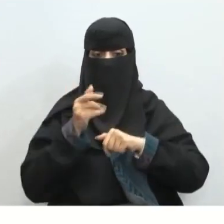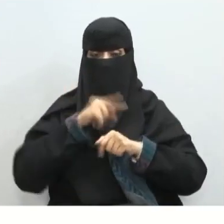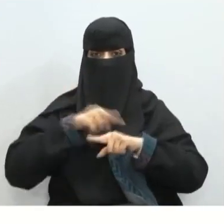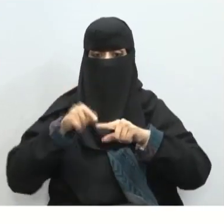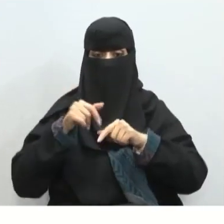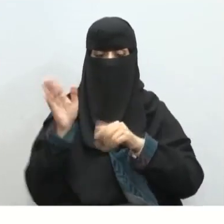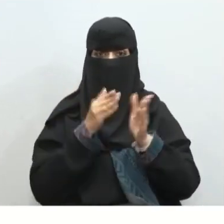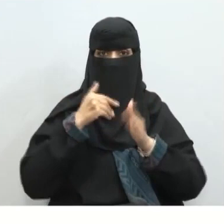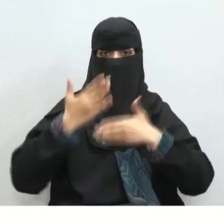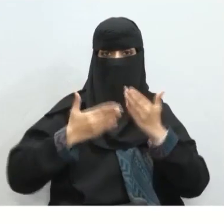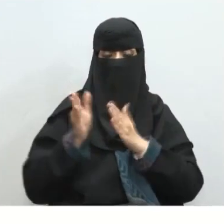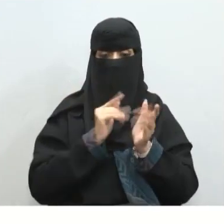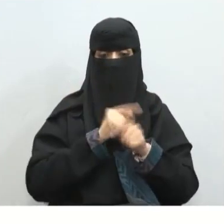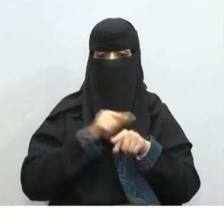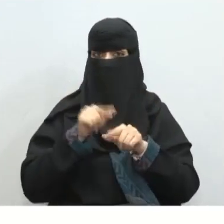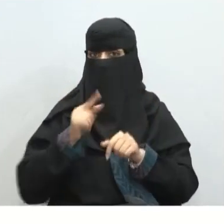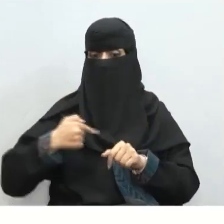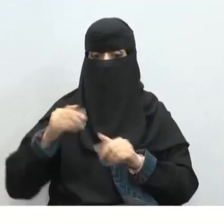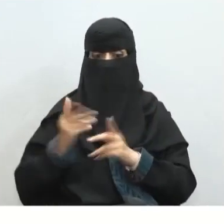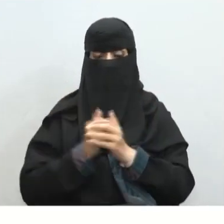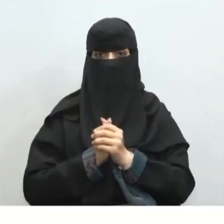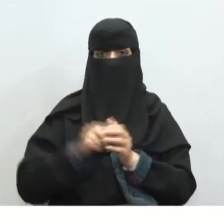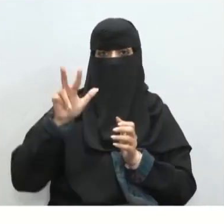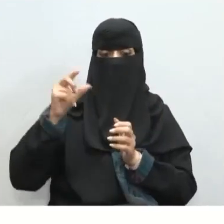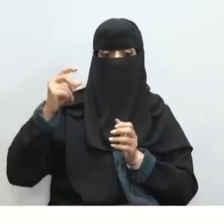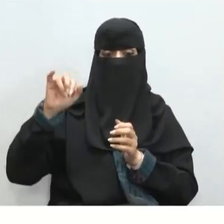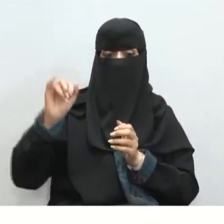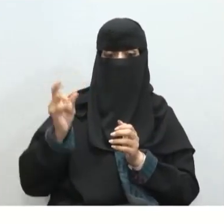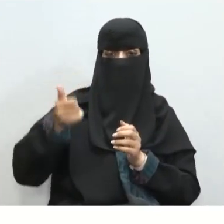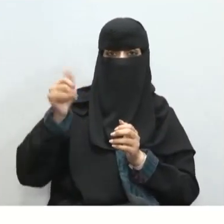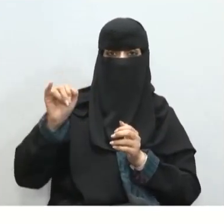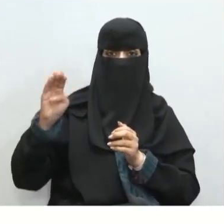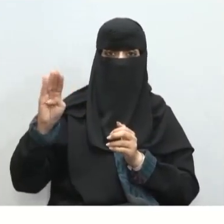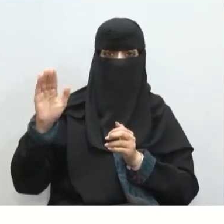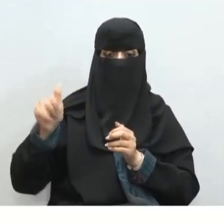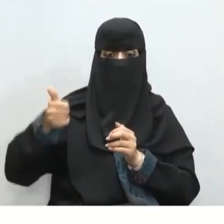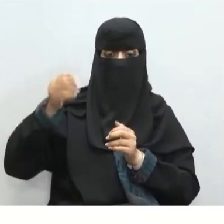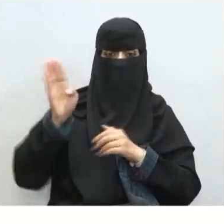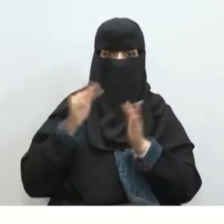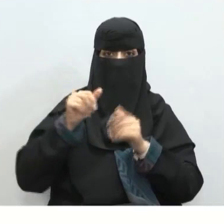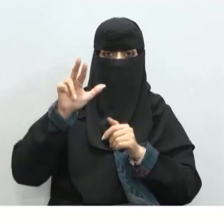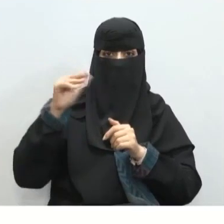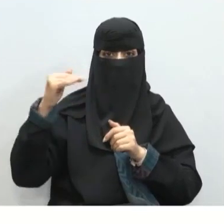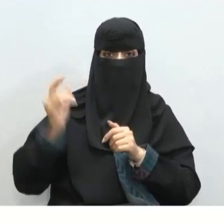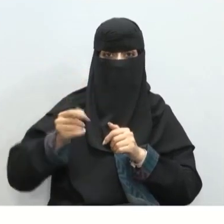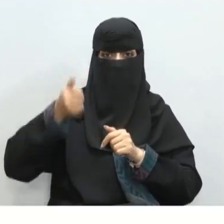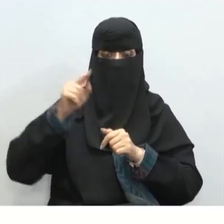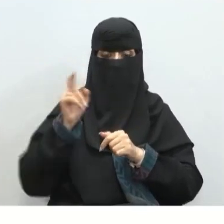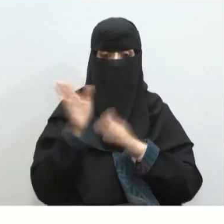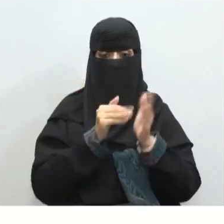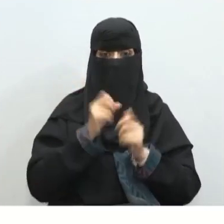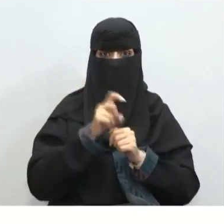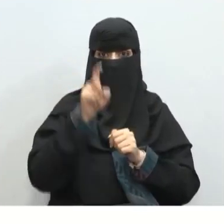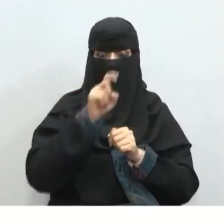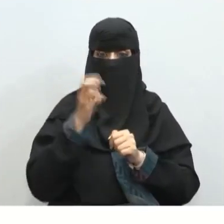شكل الى اخر نسميها الديناميكا الحراريه في السؤال الثالث